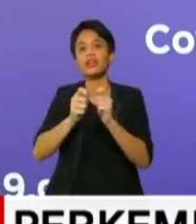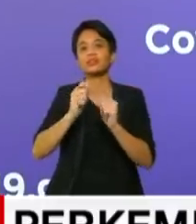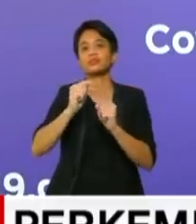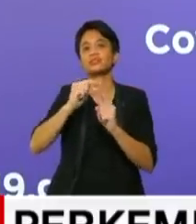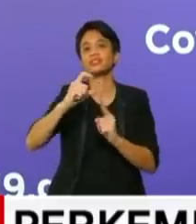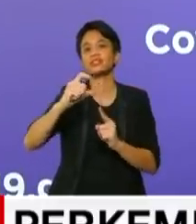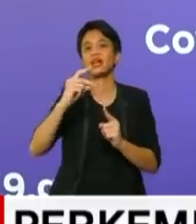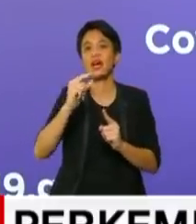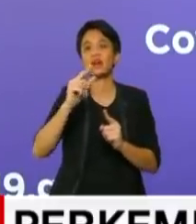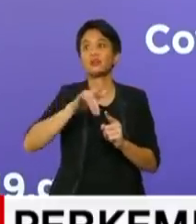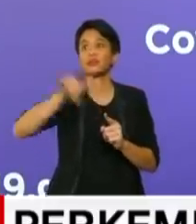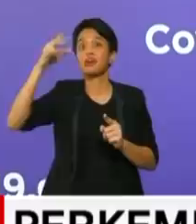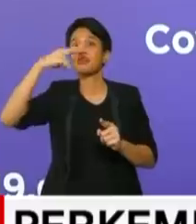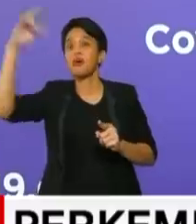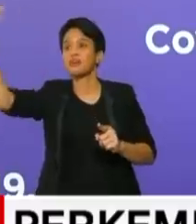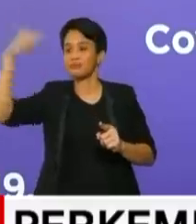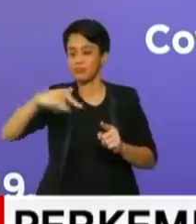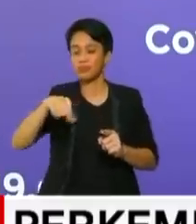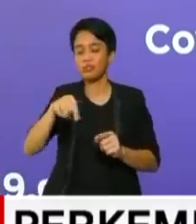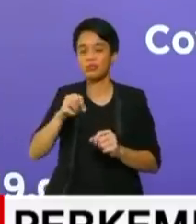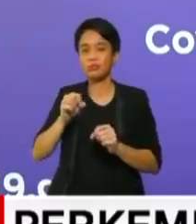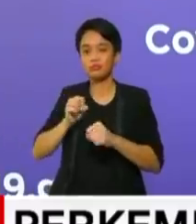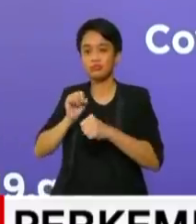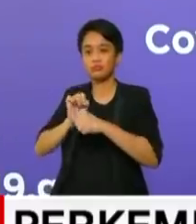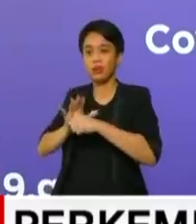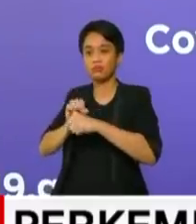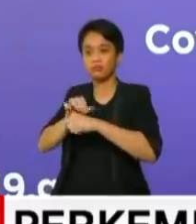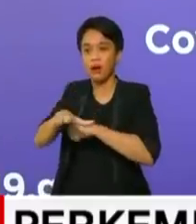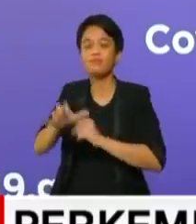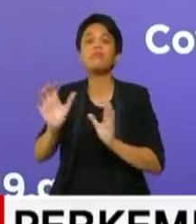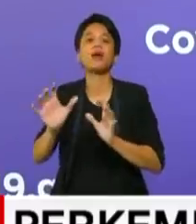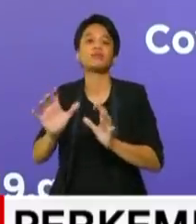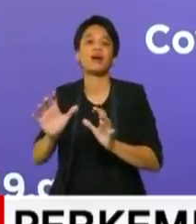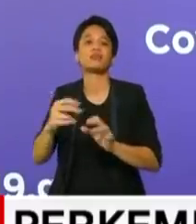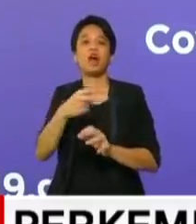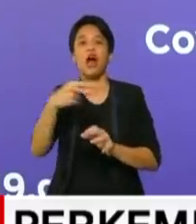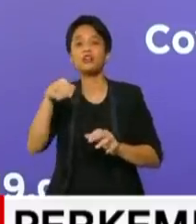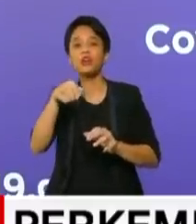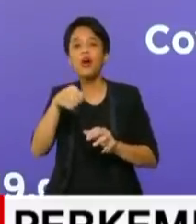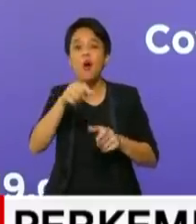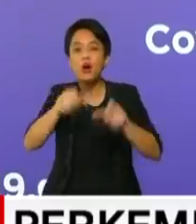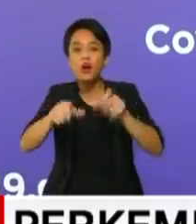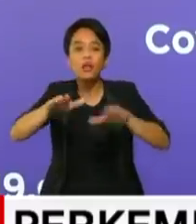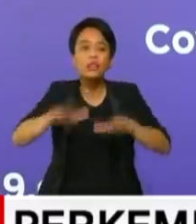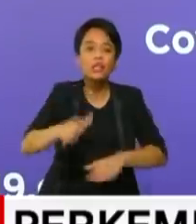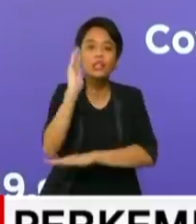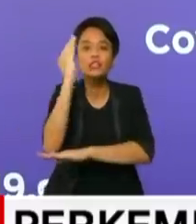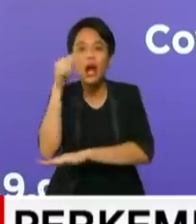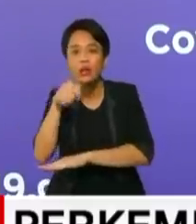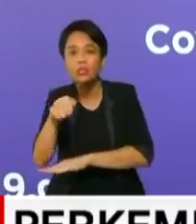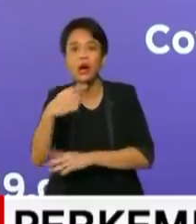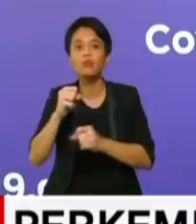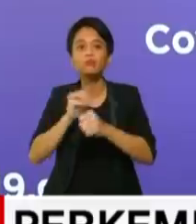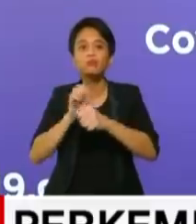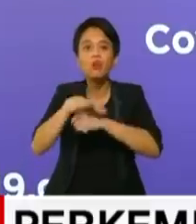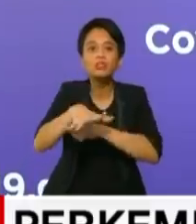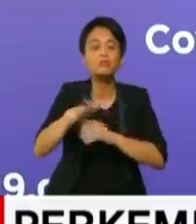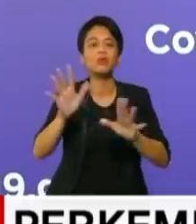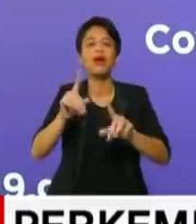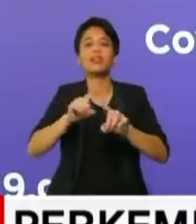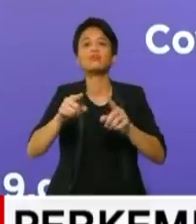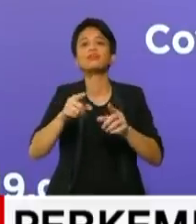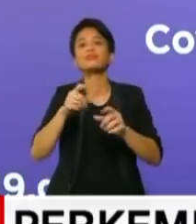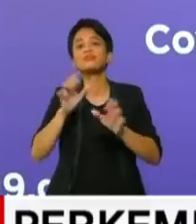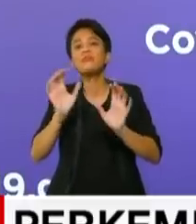mereka yang mengidap positif. Jadi ini bukan gambaran dari wilayah administrasi DKI secara keseluruhan, tetapi juga menjadi